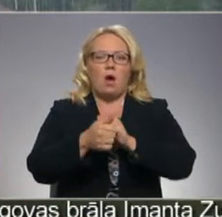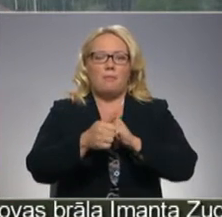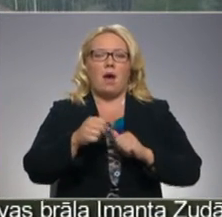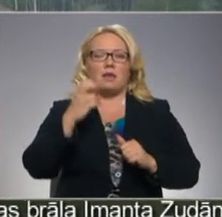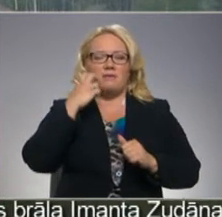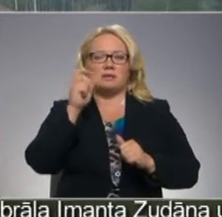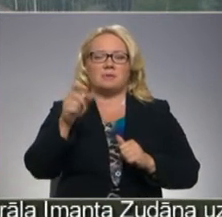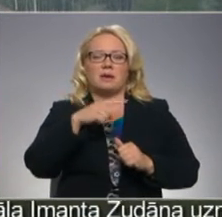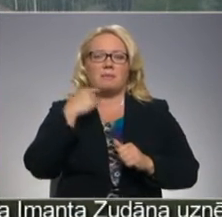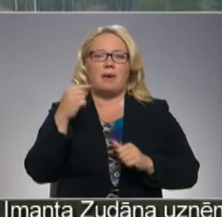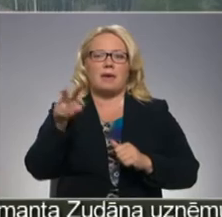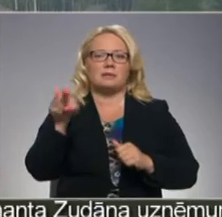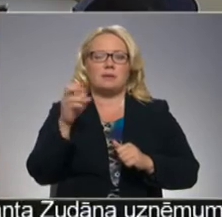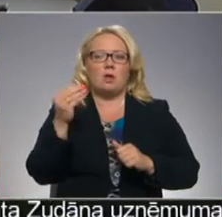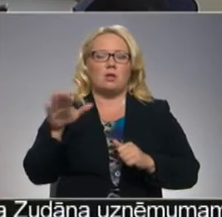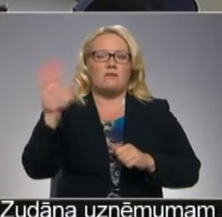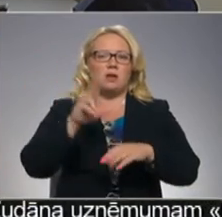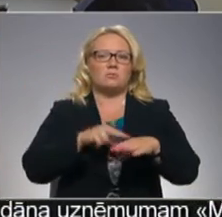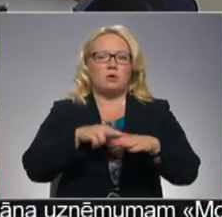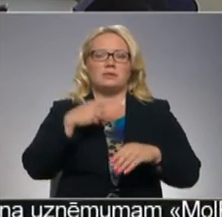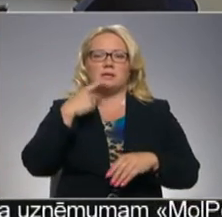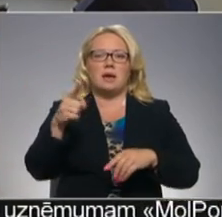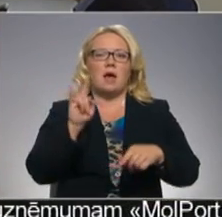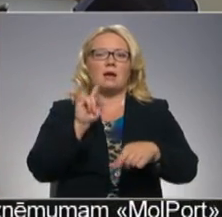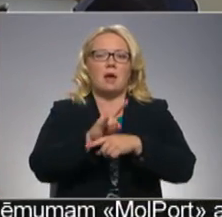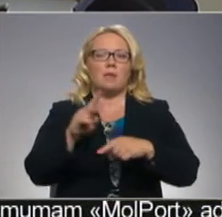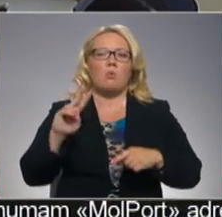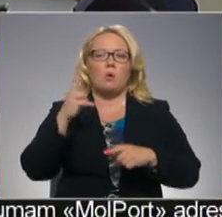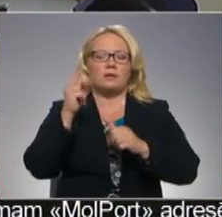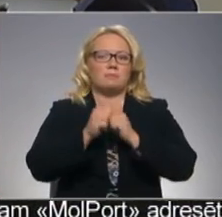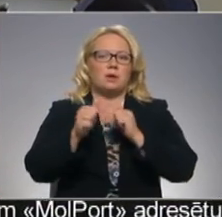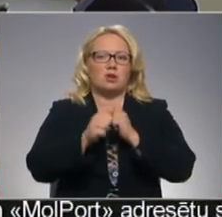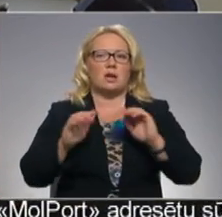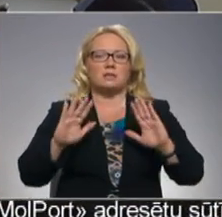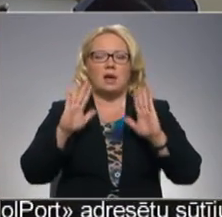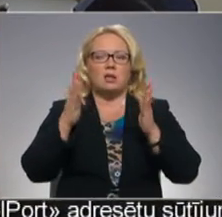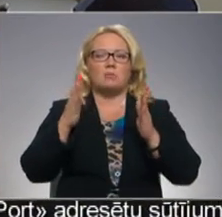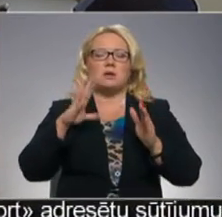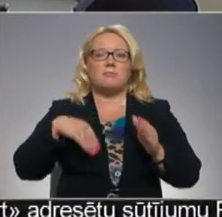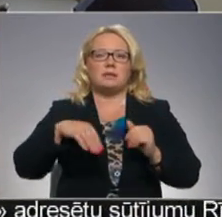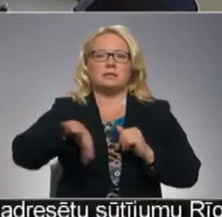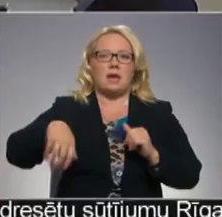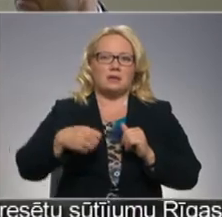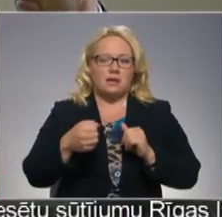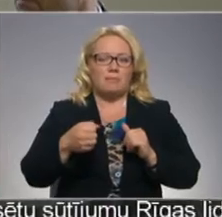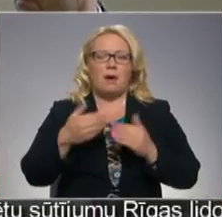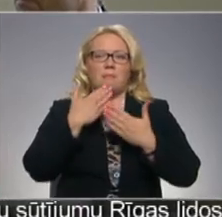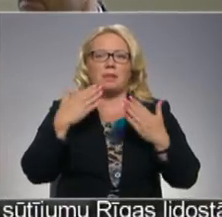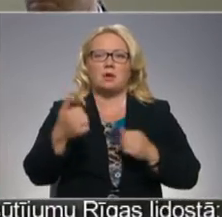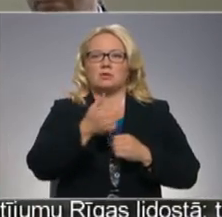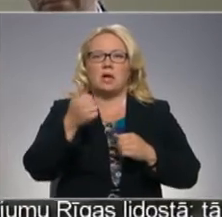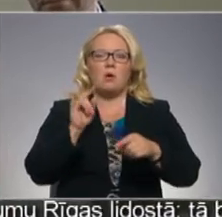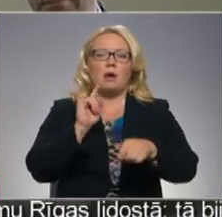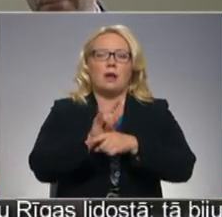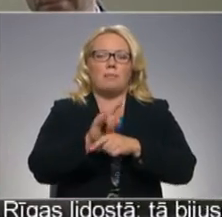mēģinā izkrāpt naudu. Valsts policijā norāda, ka krāpniecība ir otrais biežākais noziedzīgo nodarījumu veids pēc zādzībām. Pēdējos gados